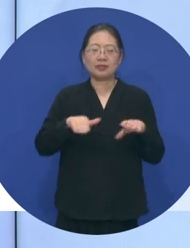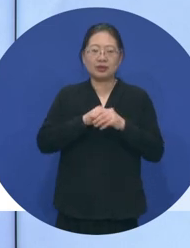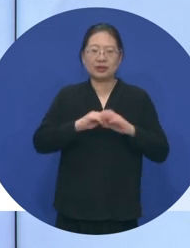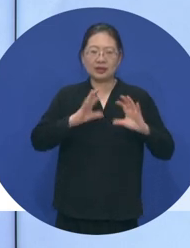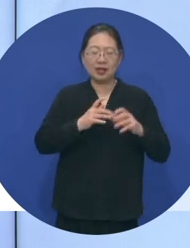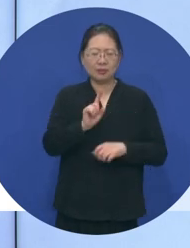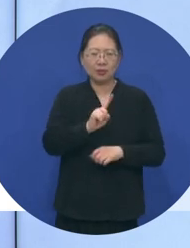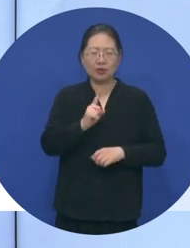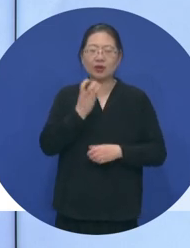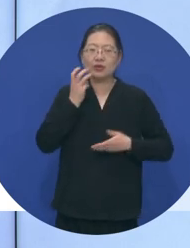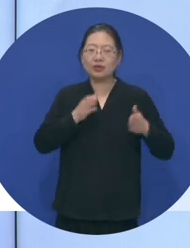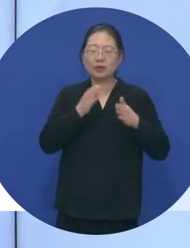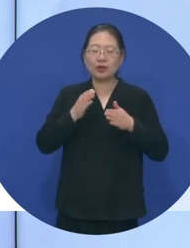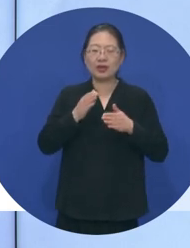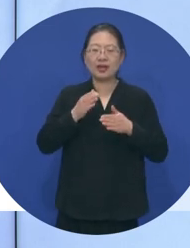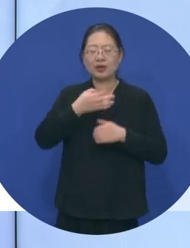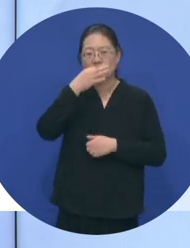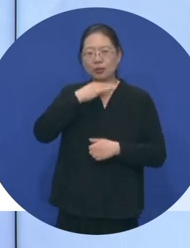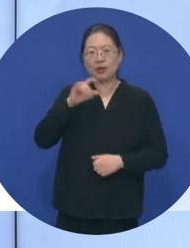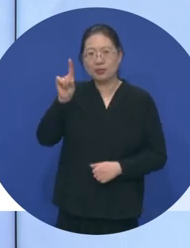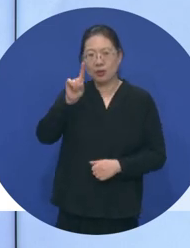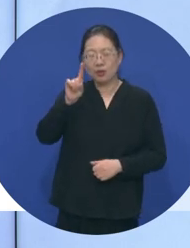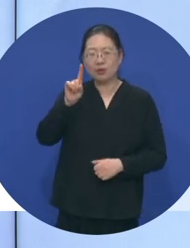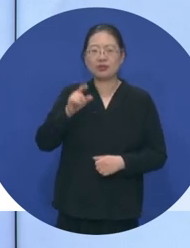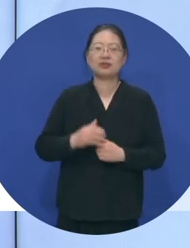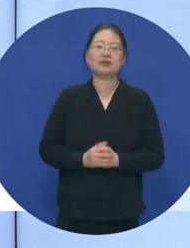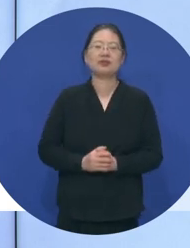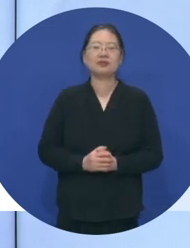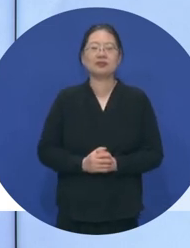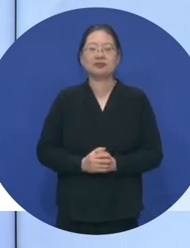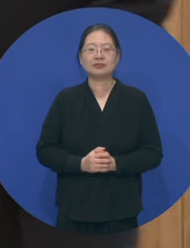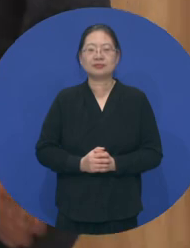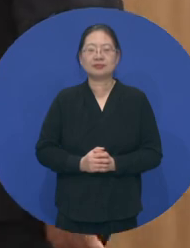어떤 효과를 가져올 수 있을지 이슬비 기자가 취재했습니다.